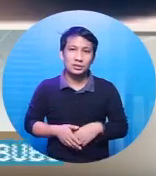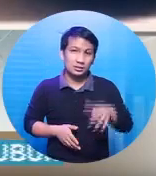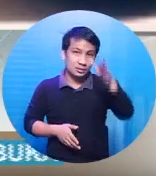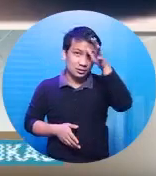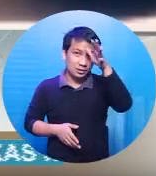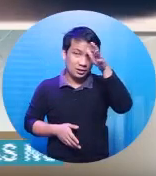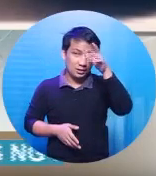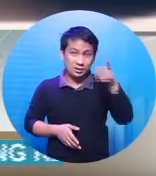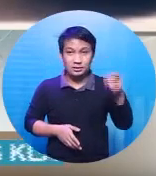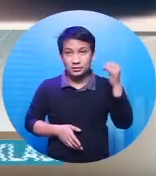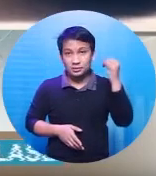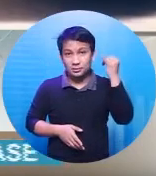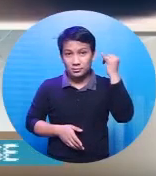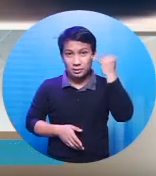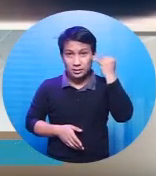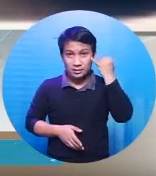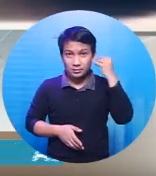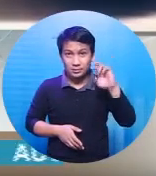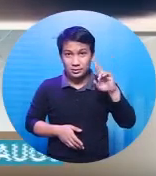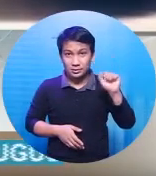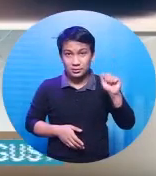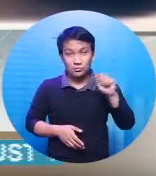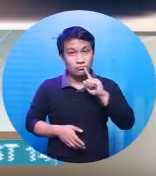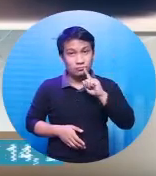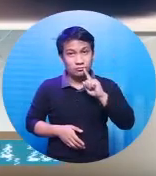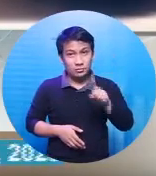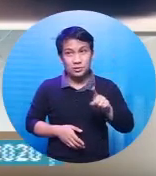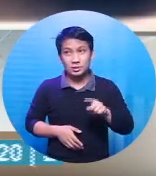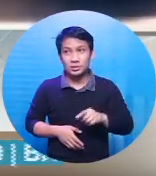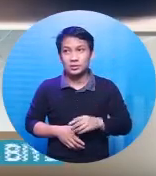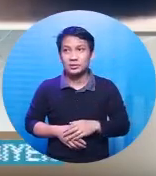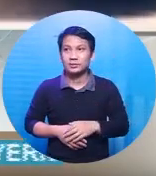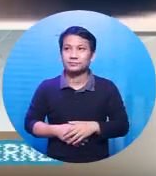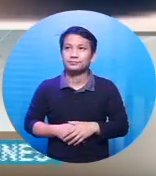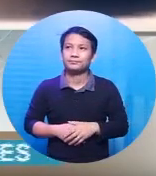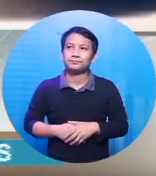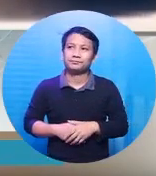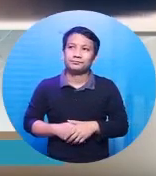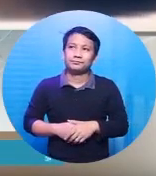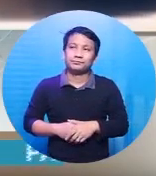father, Jeric Kua Samson. Ito na po.